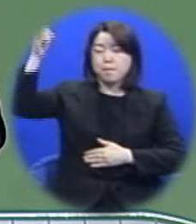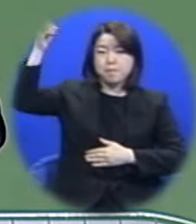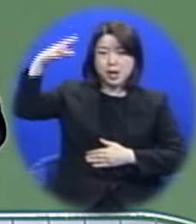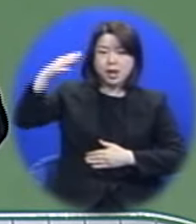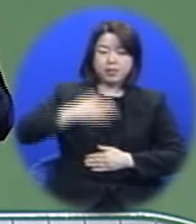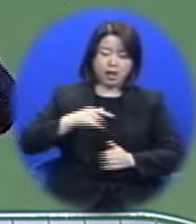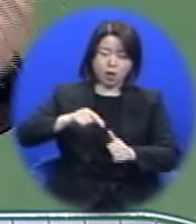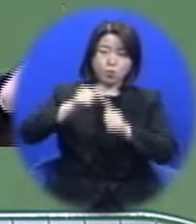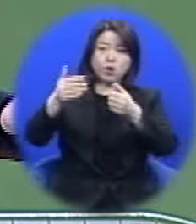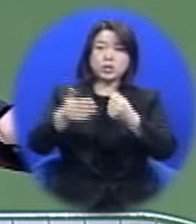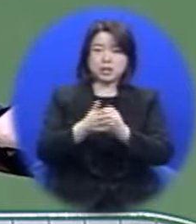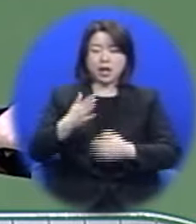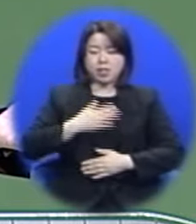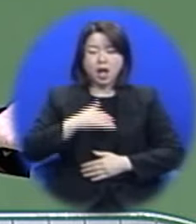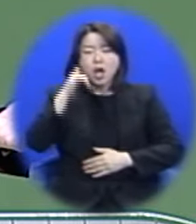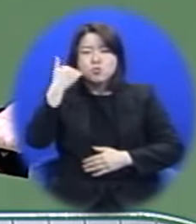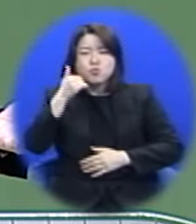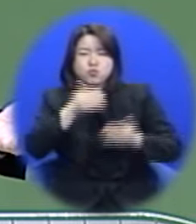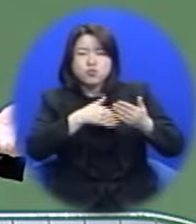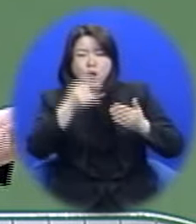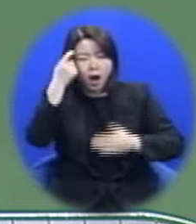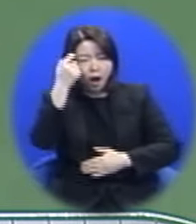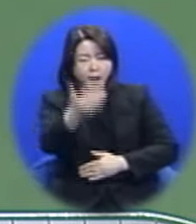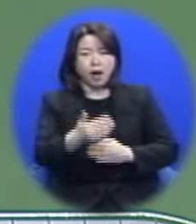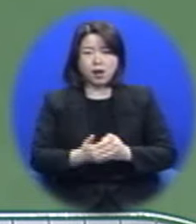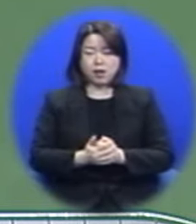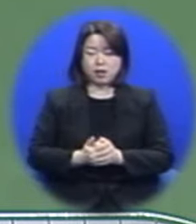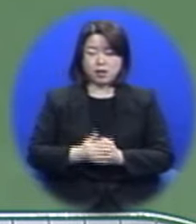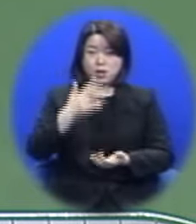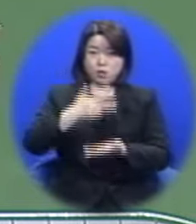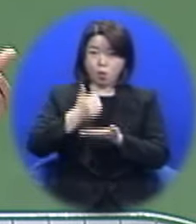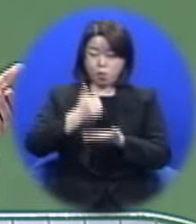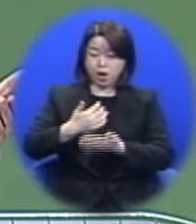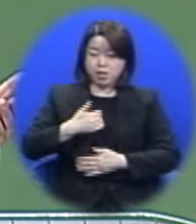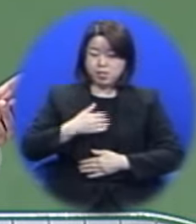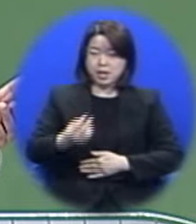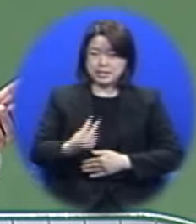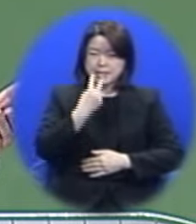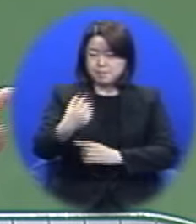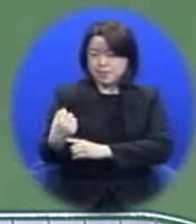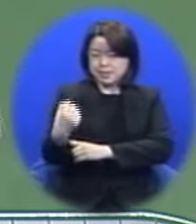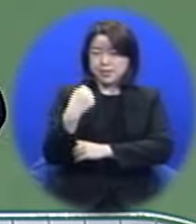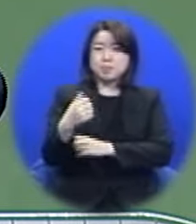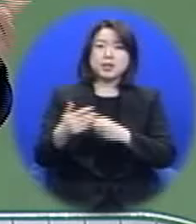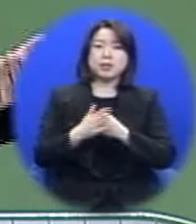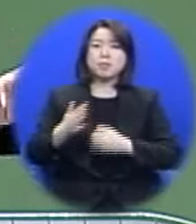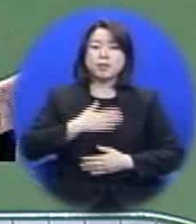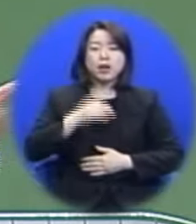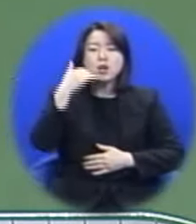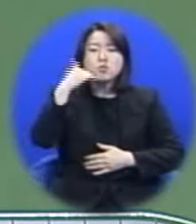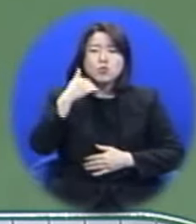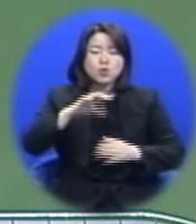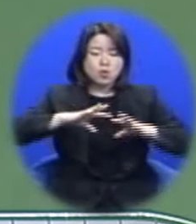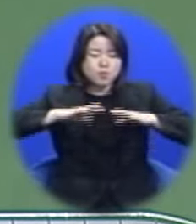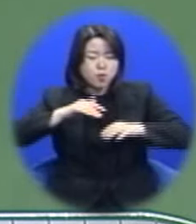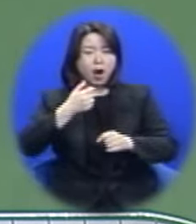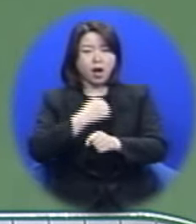구원이시니 내가 누구를 두려워하리요. 여호와는 내 생명의 능력이시니 내가 누구를